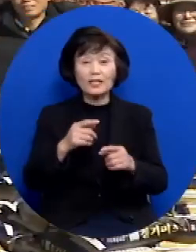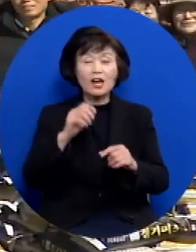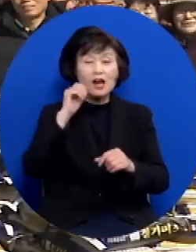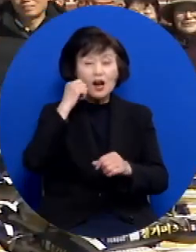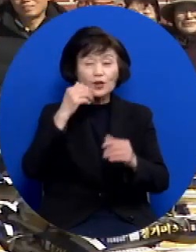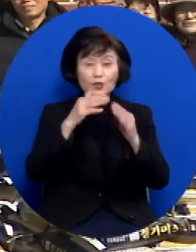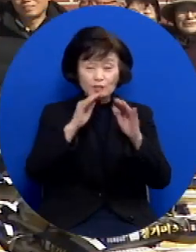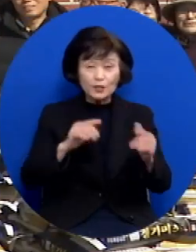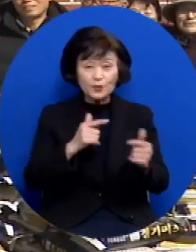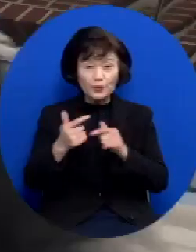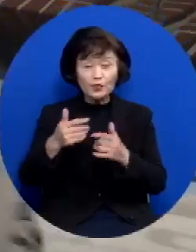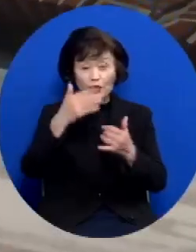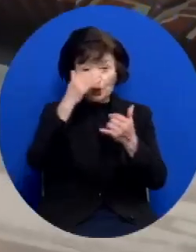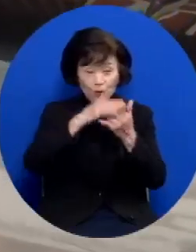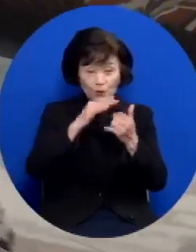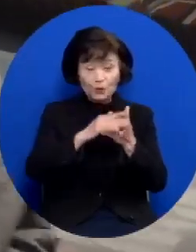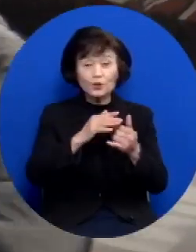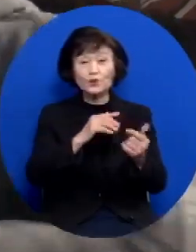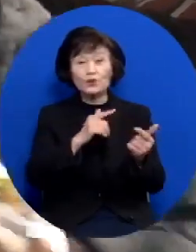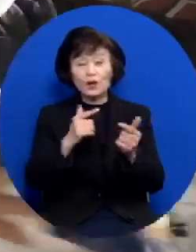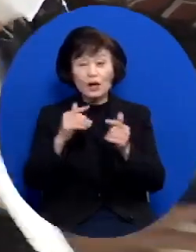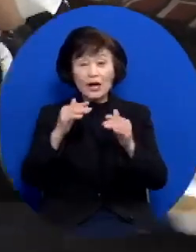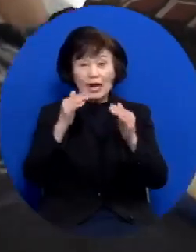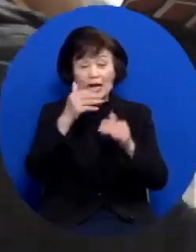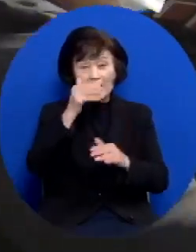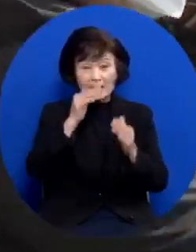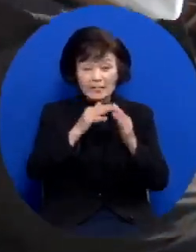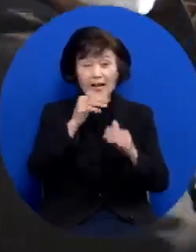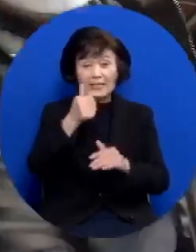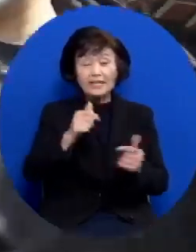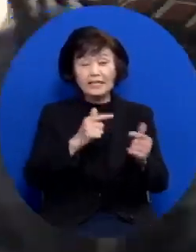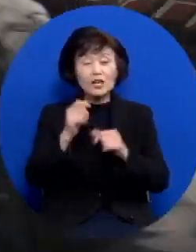차상위계층, 소년소녀 가장 등 지역의 어려운 이웃에게 전달될 예정입니다.